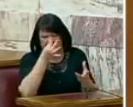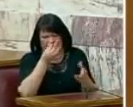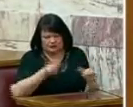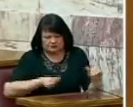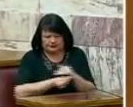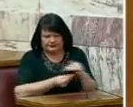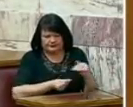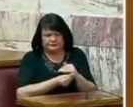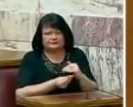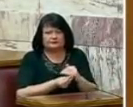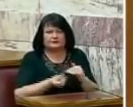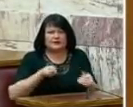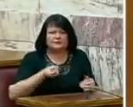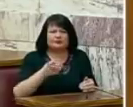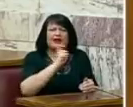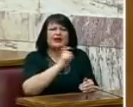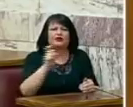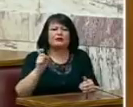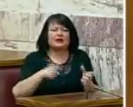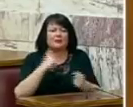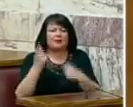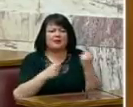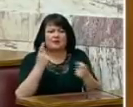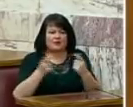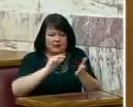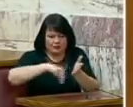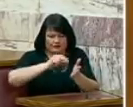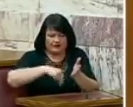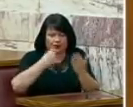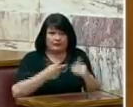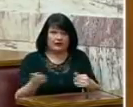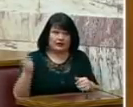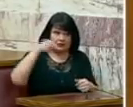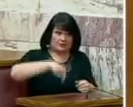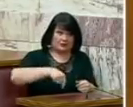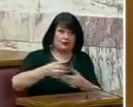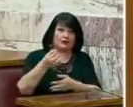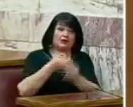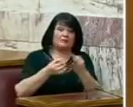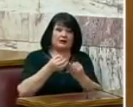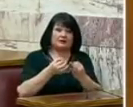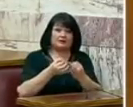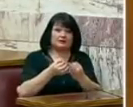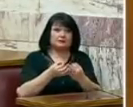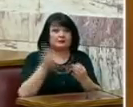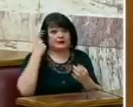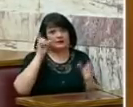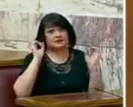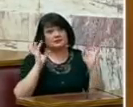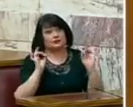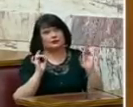και εκατοντάδες εκατομμύρια ευρώ και εδώ να λες ότι εγώ δεν ξέρω τίποτα για το